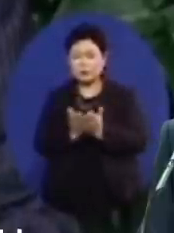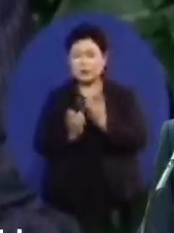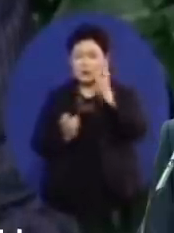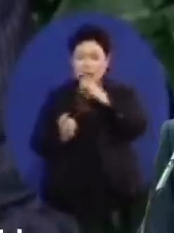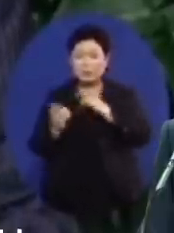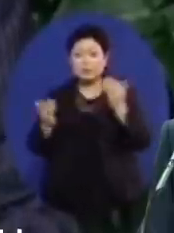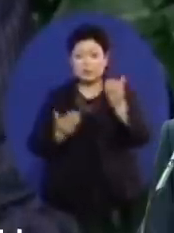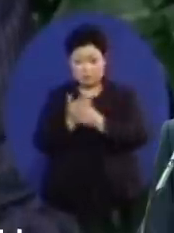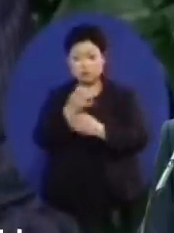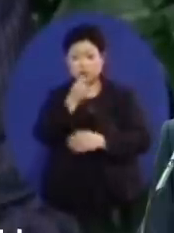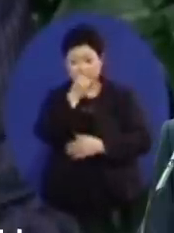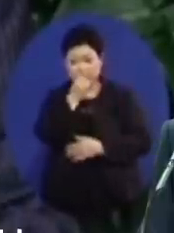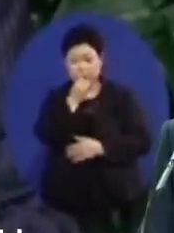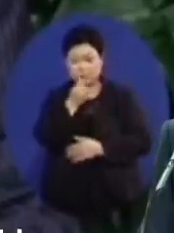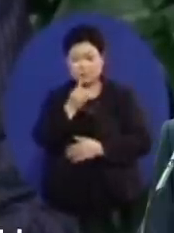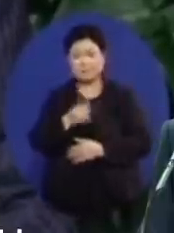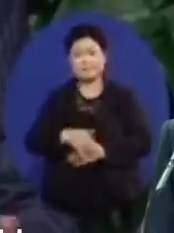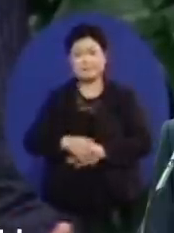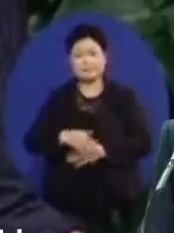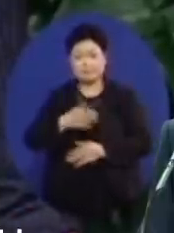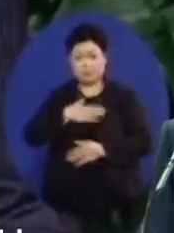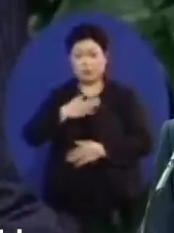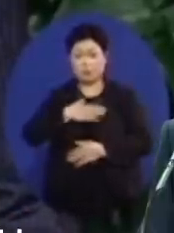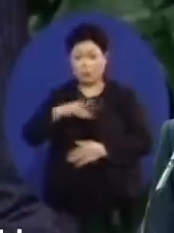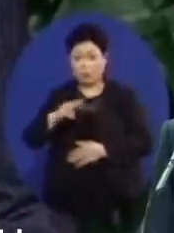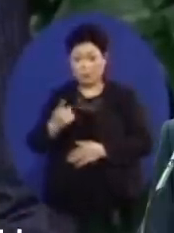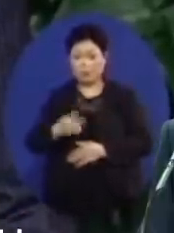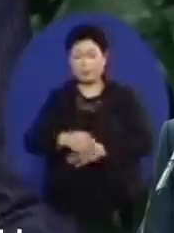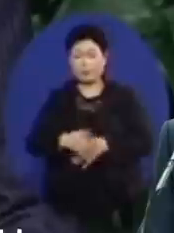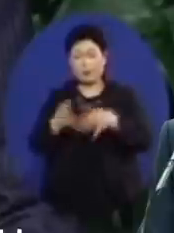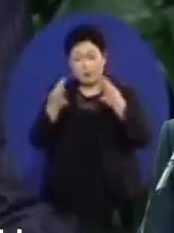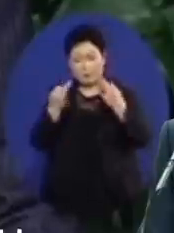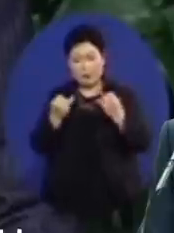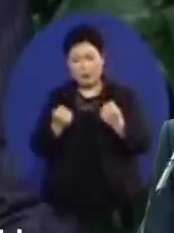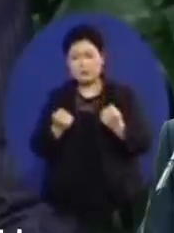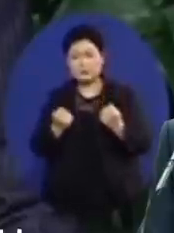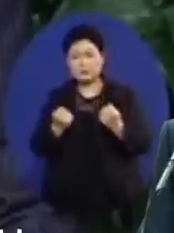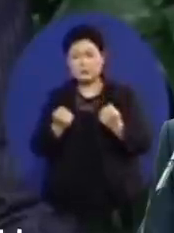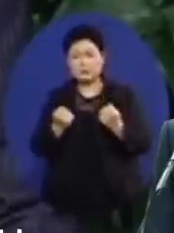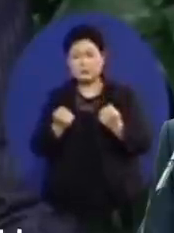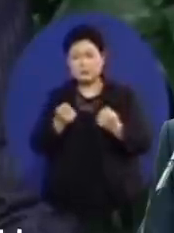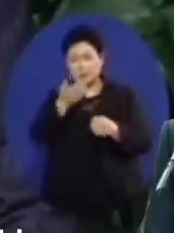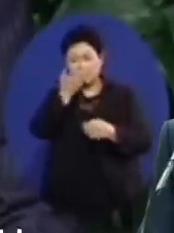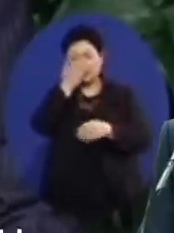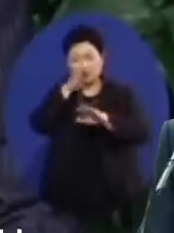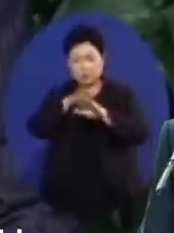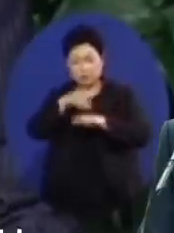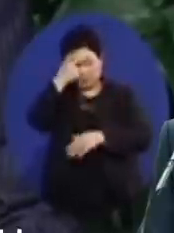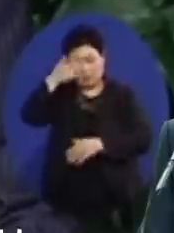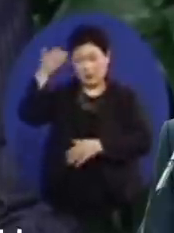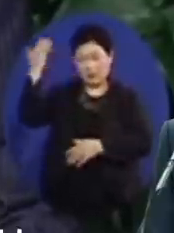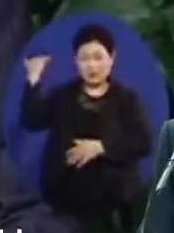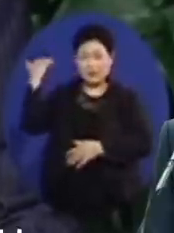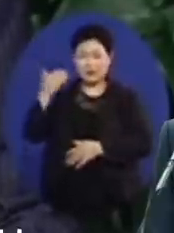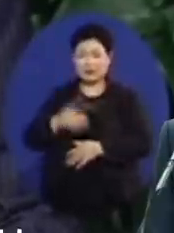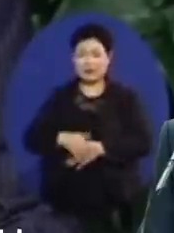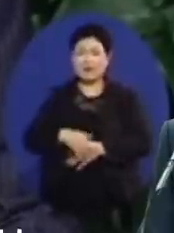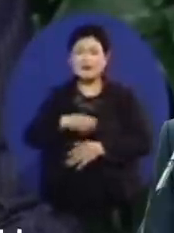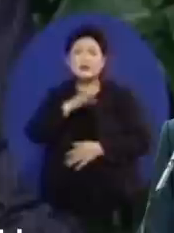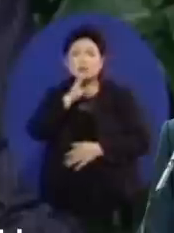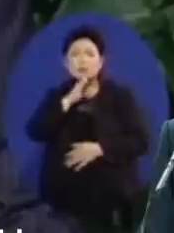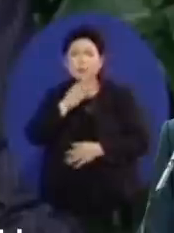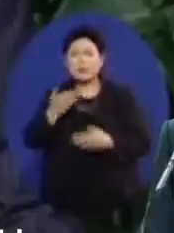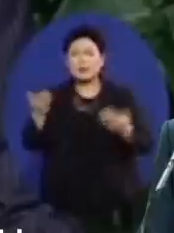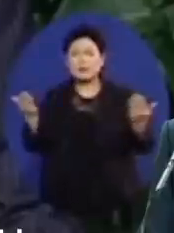생겨요. 저도 많은 성도들이 과거에 일이 파산되게